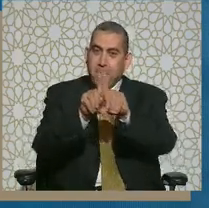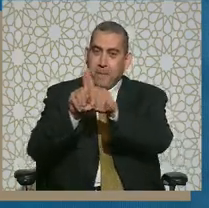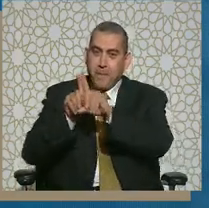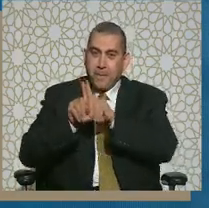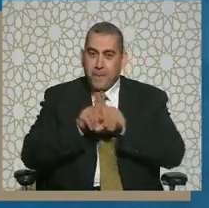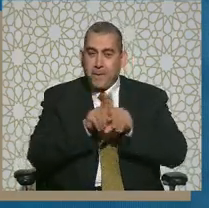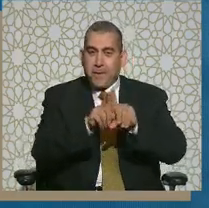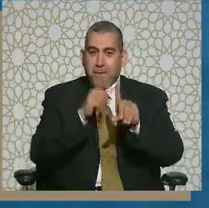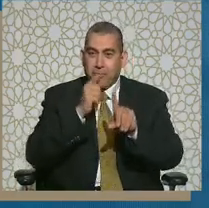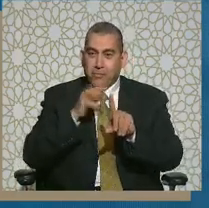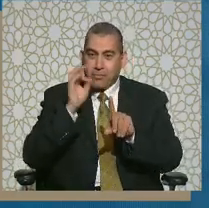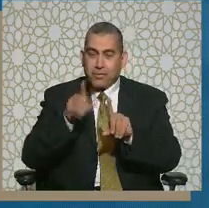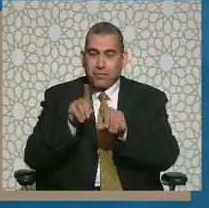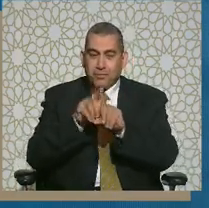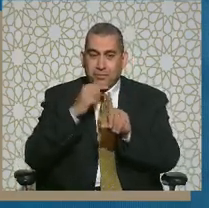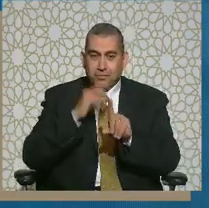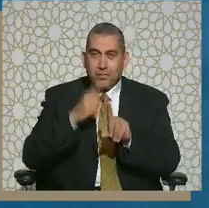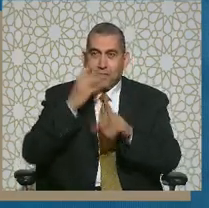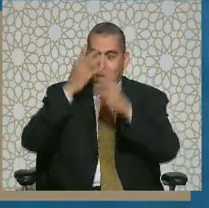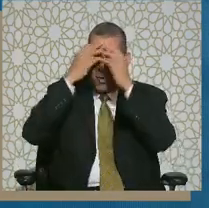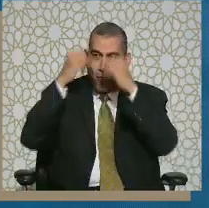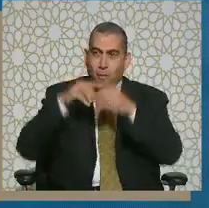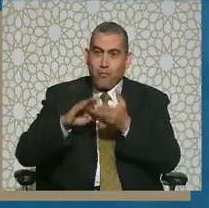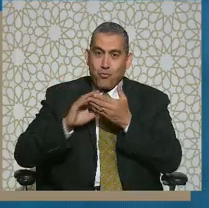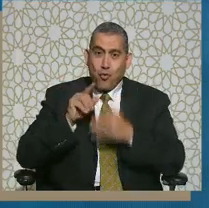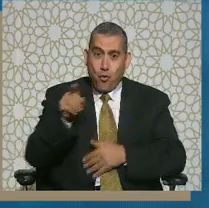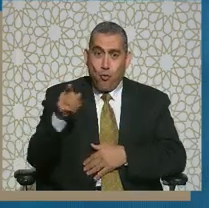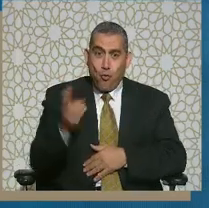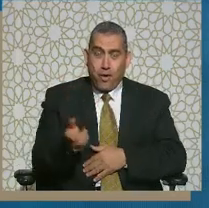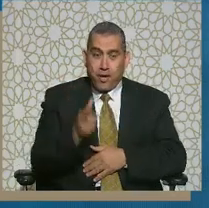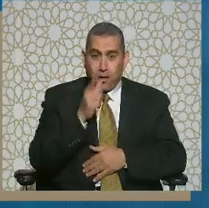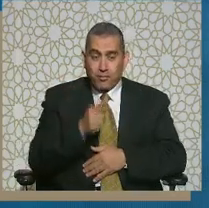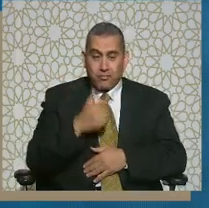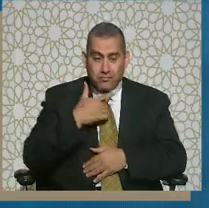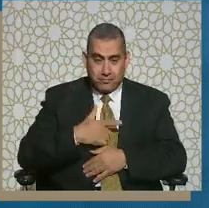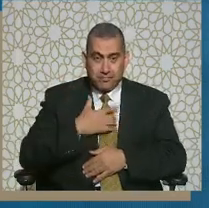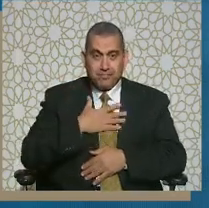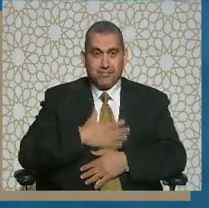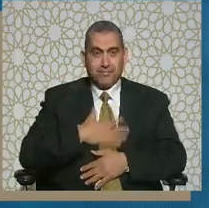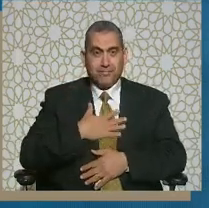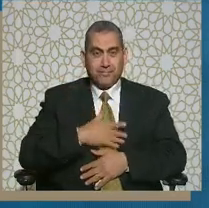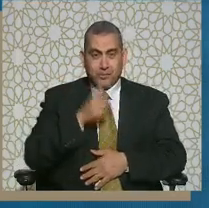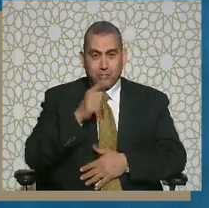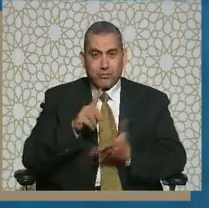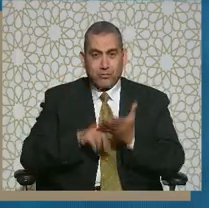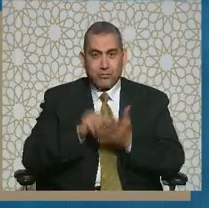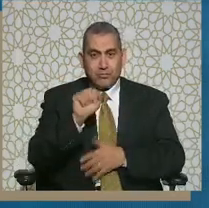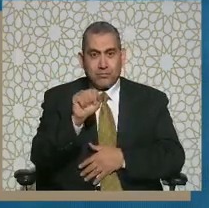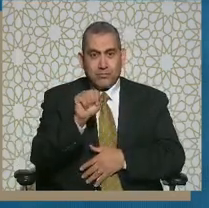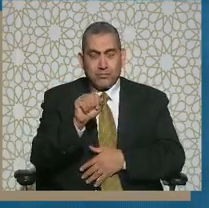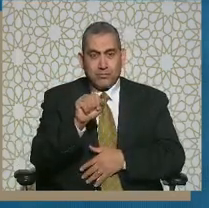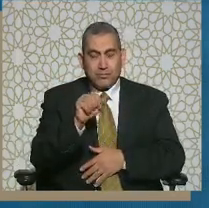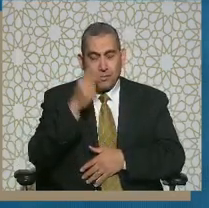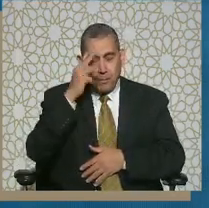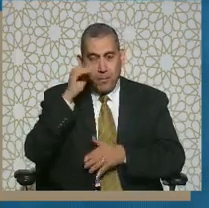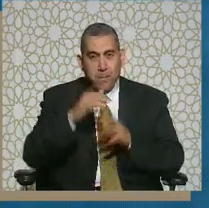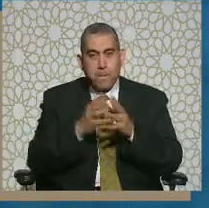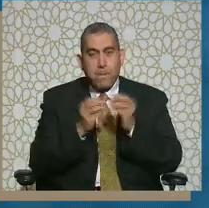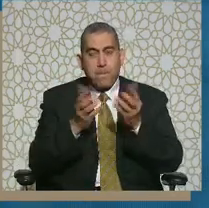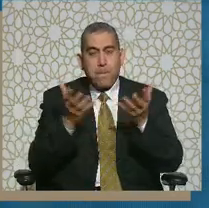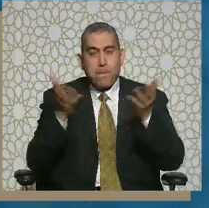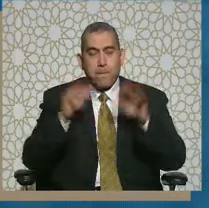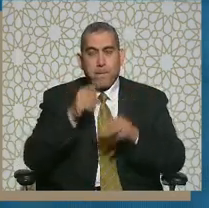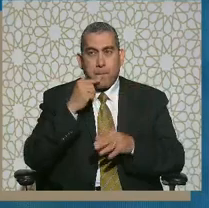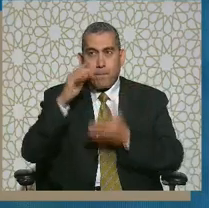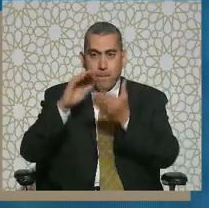هو جاي وكانه جاي بنور من عند ربنا الشعور ده شعور من مليان مدد من الله سبحانه